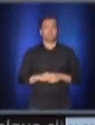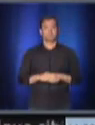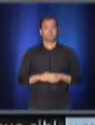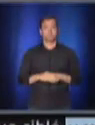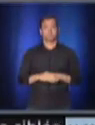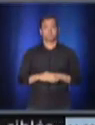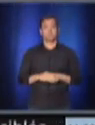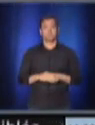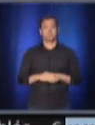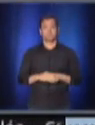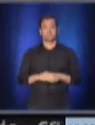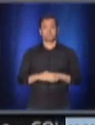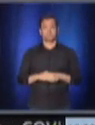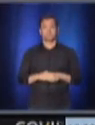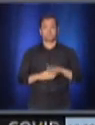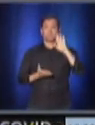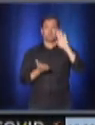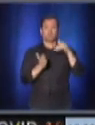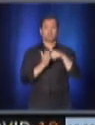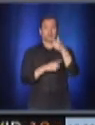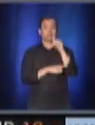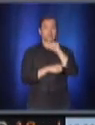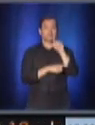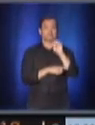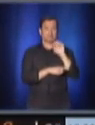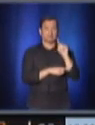On va passer avec Montréal Gazette.